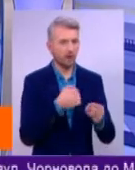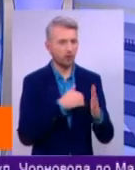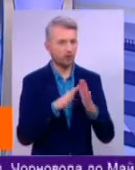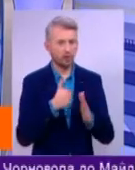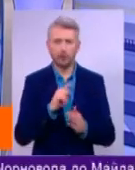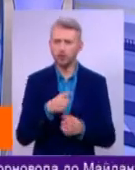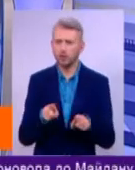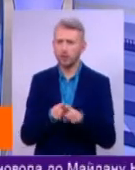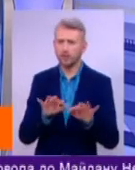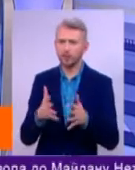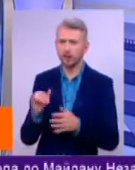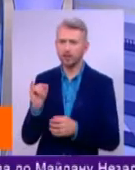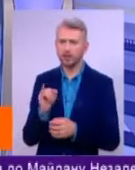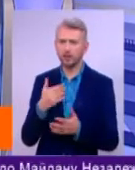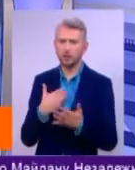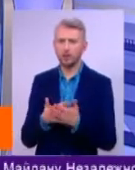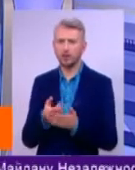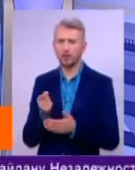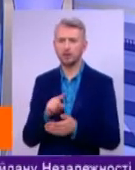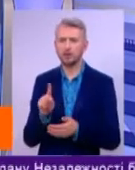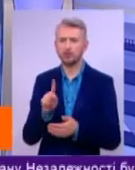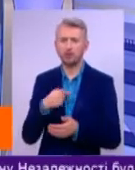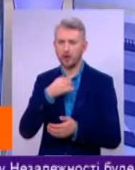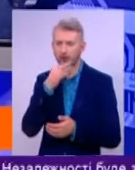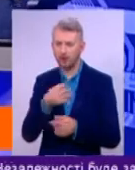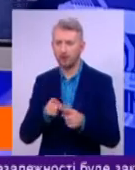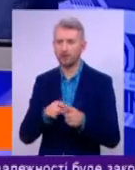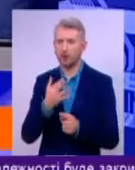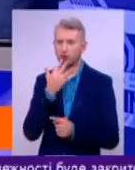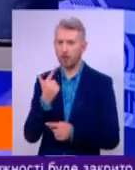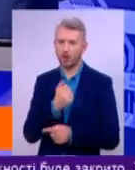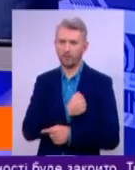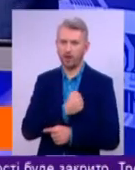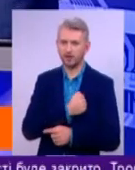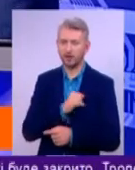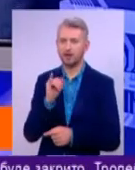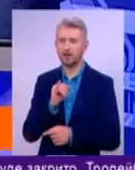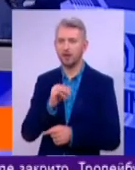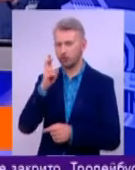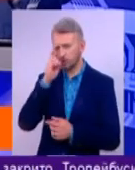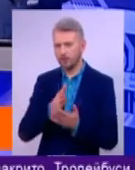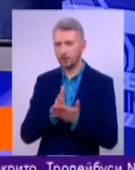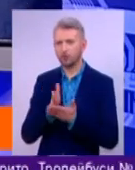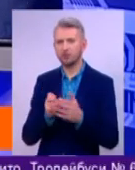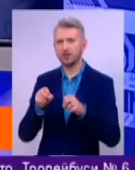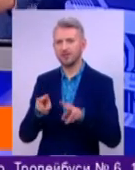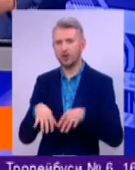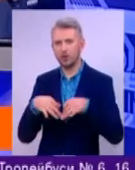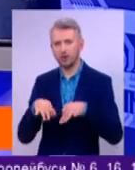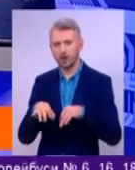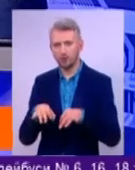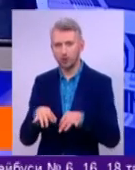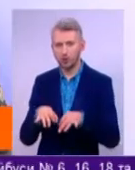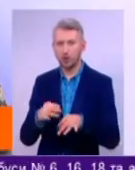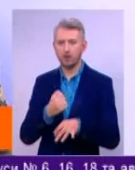так відбувається? І ось теж з того, що я зазначав, це і Національна гвардія, і Державна служба спеціального транспорту,